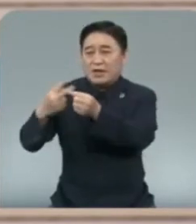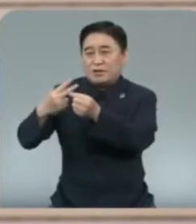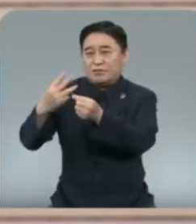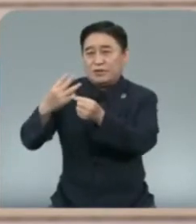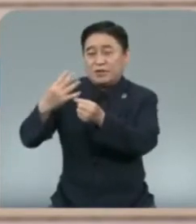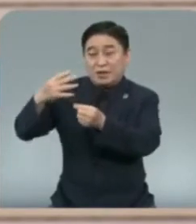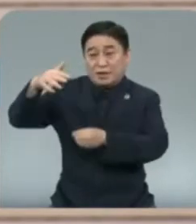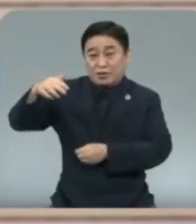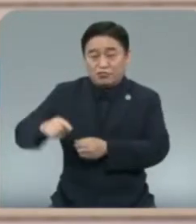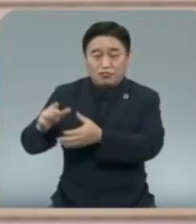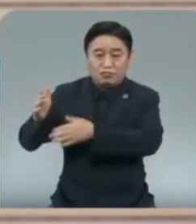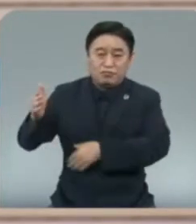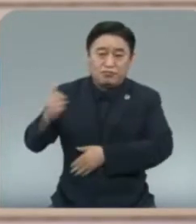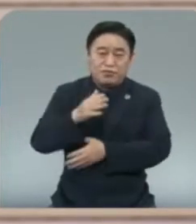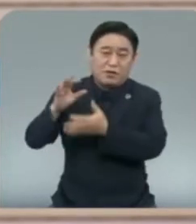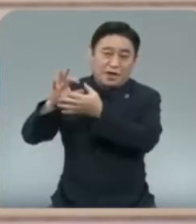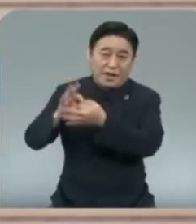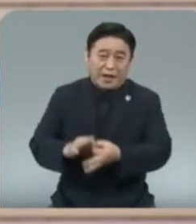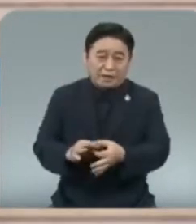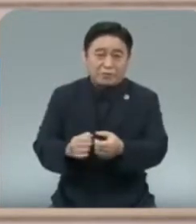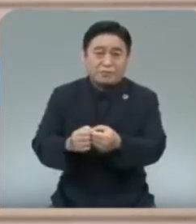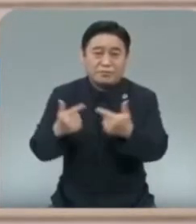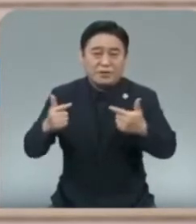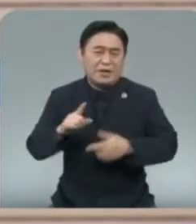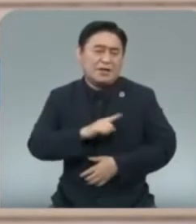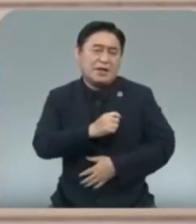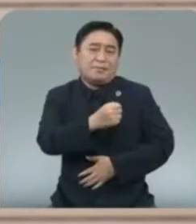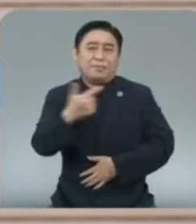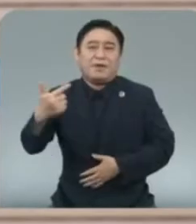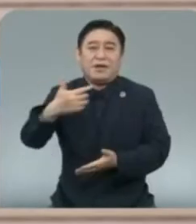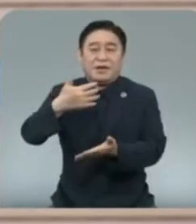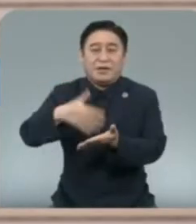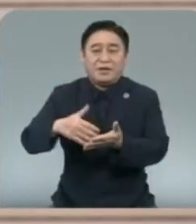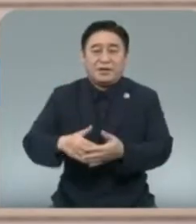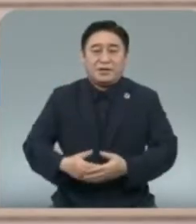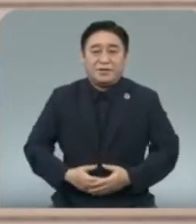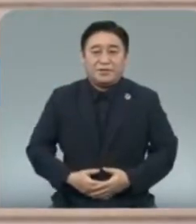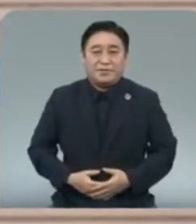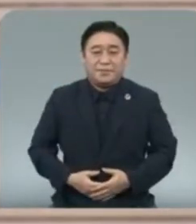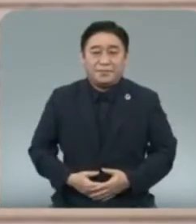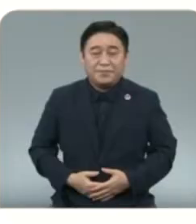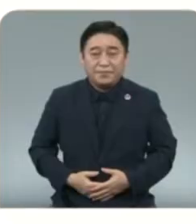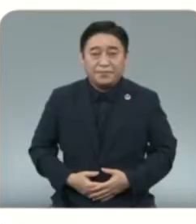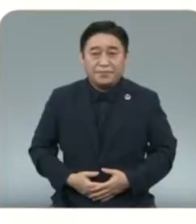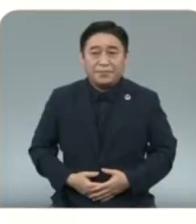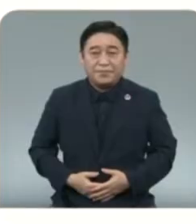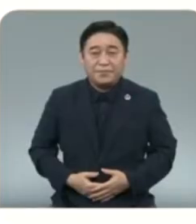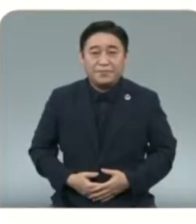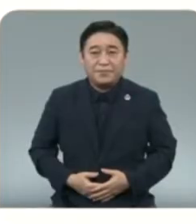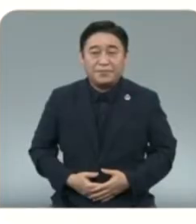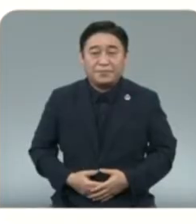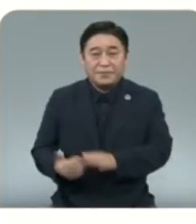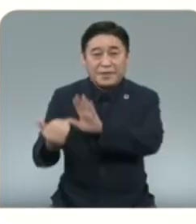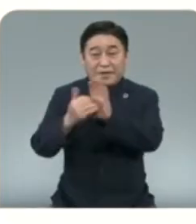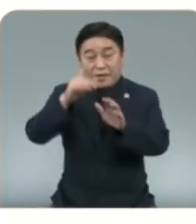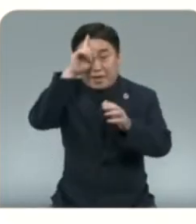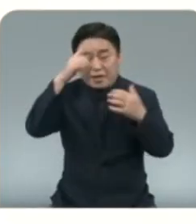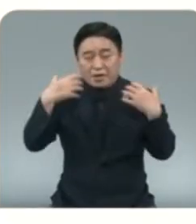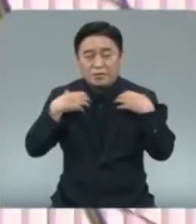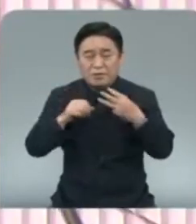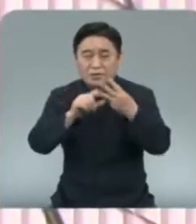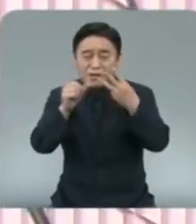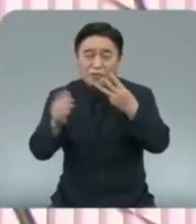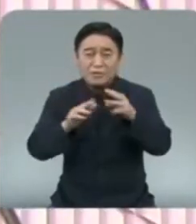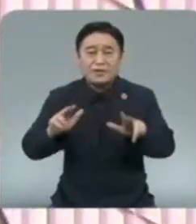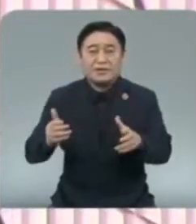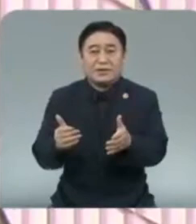넷째 주부터 지속적으로 증가하여 역대 가장 높은 수치를 기록했고 방역당국은 지난